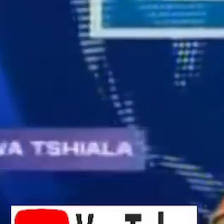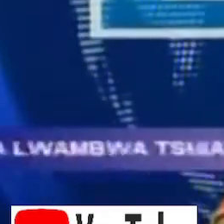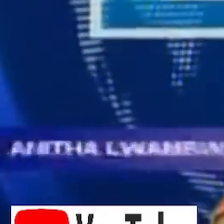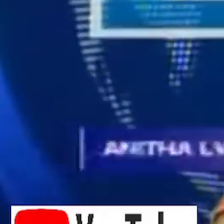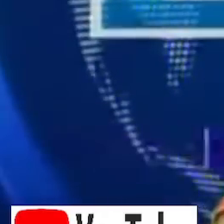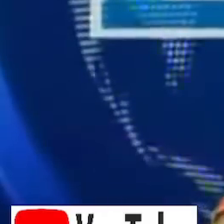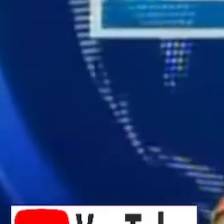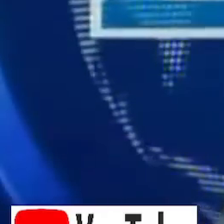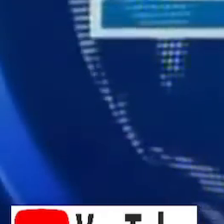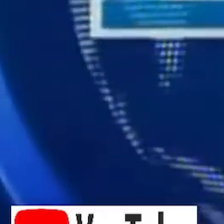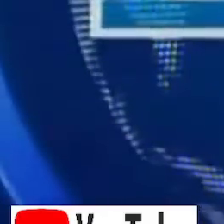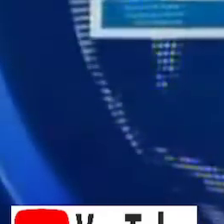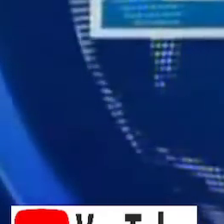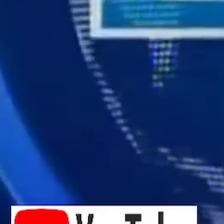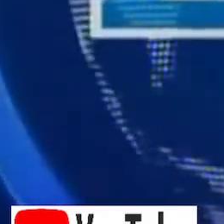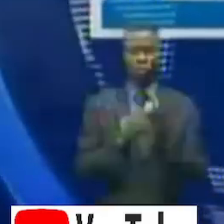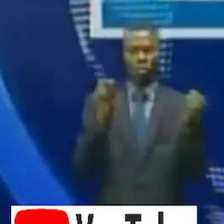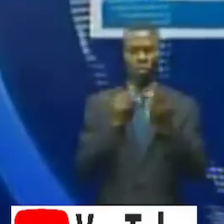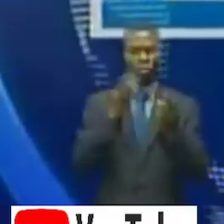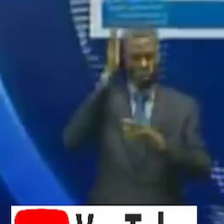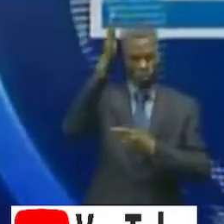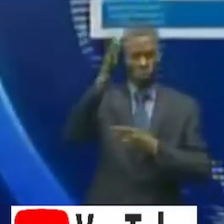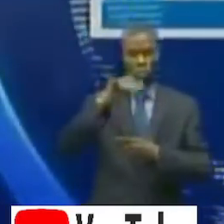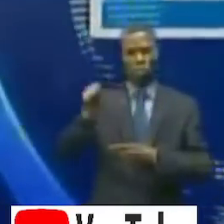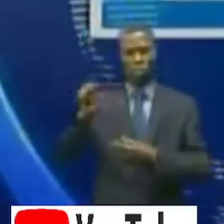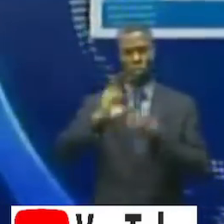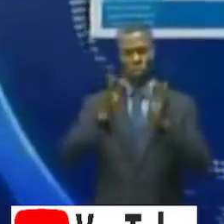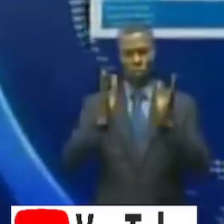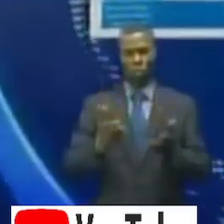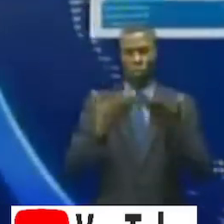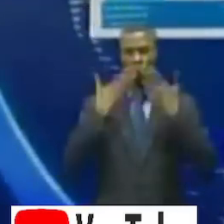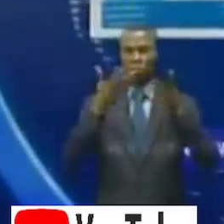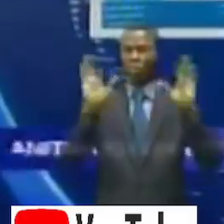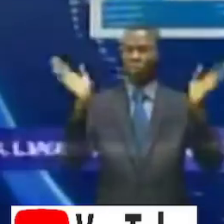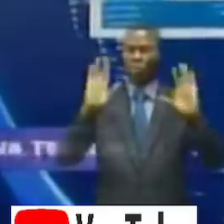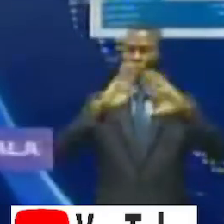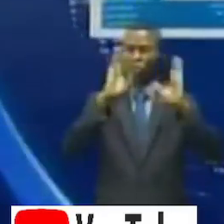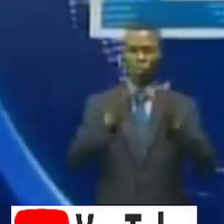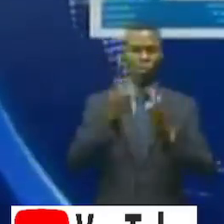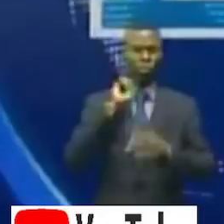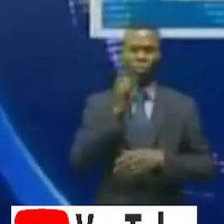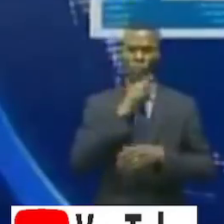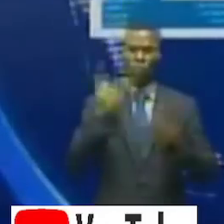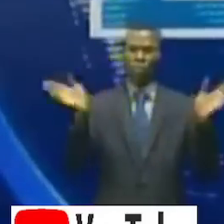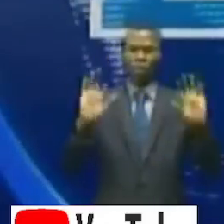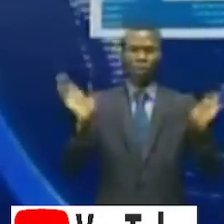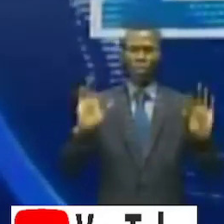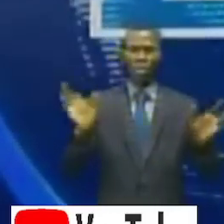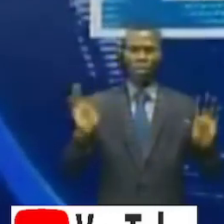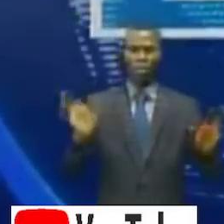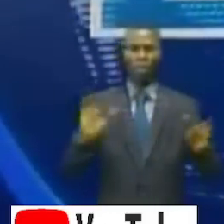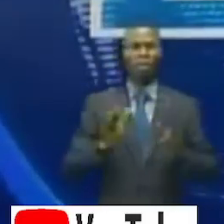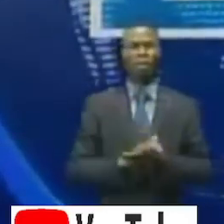journal. L'actualité continue avec José Baïtombo à 23h. Moi, je vous retrouve demain avec le même plaisir. Au revoir.